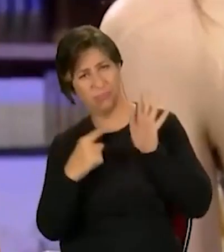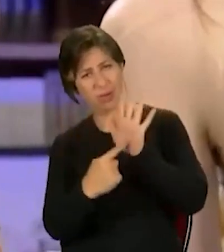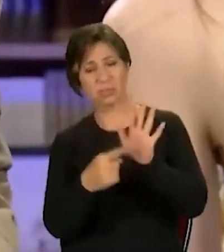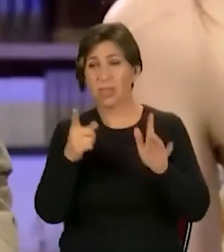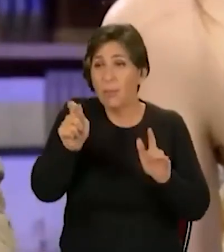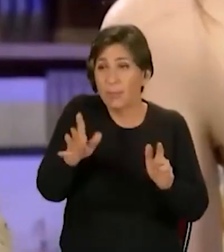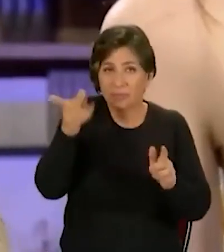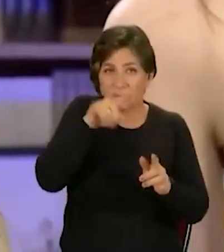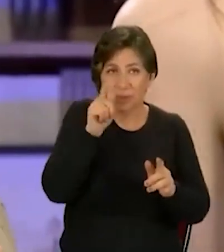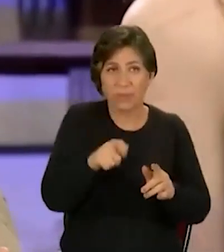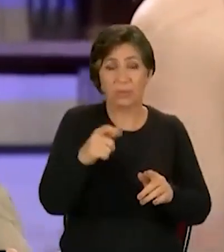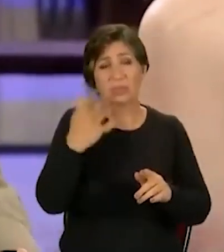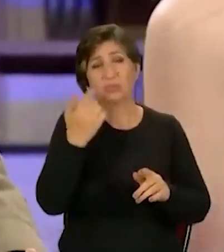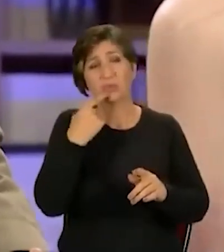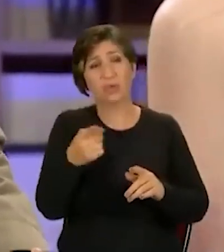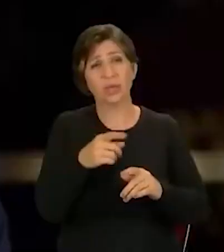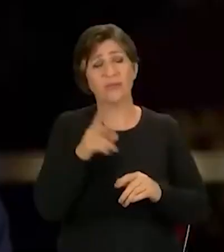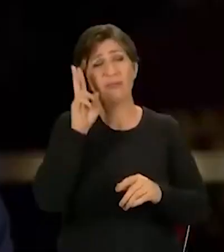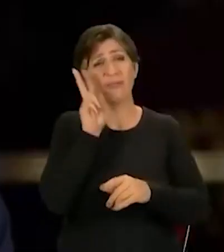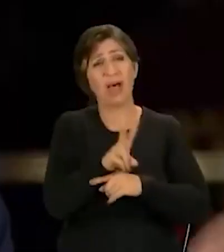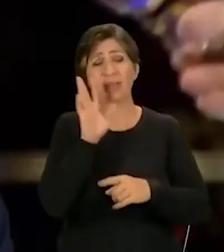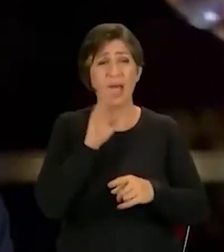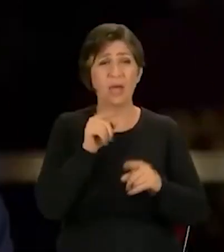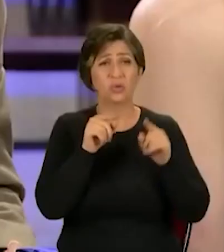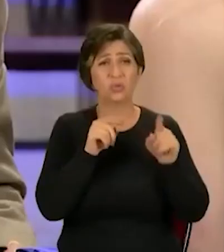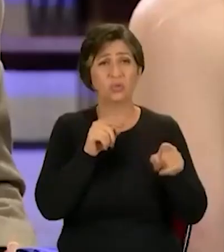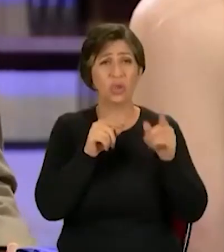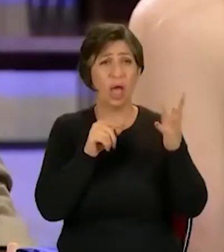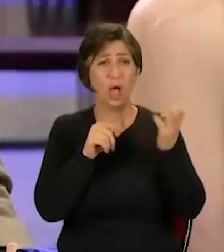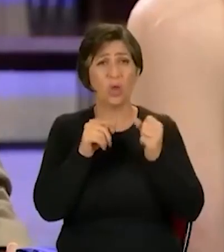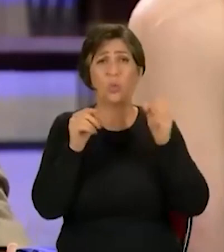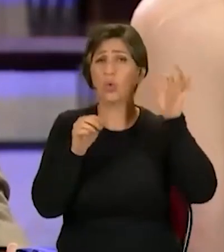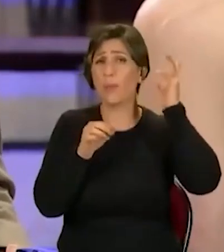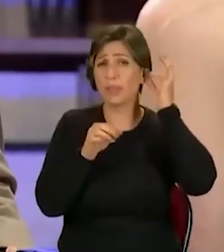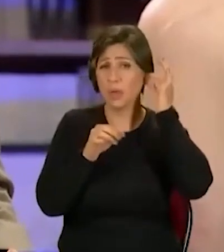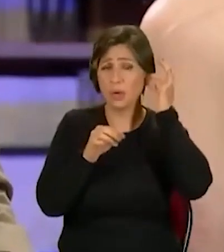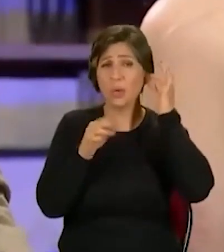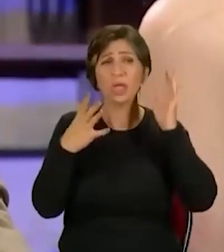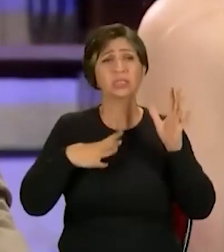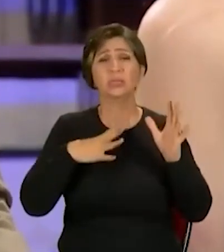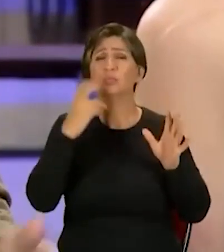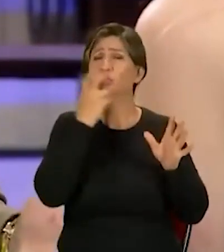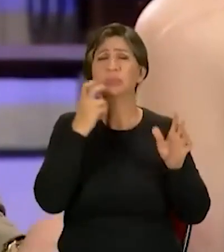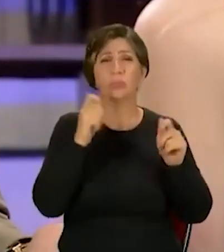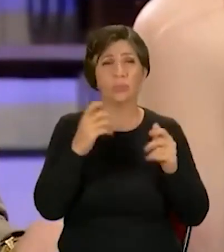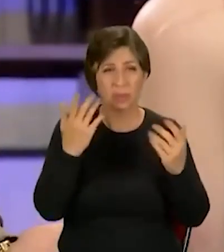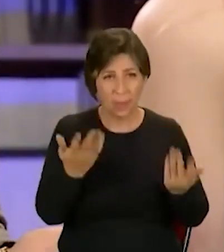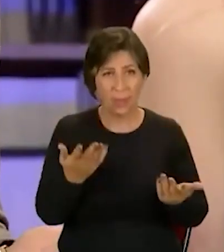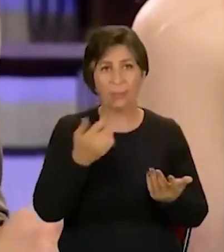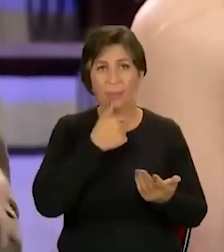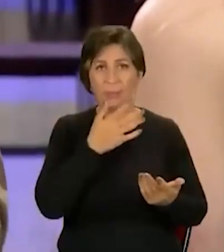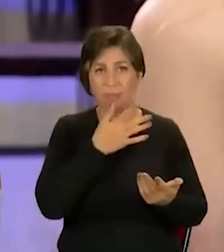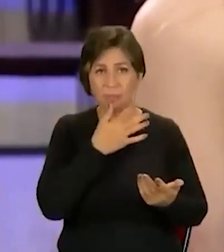sen yapmadın, başkası. Diyor ki mesela, vallahi diyor şunu alıyorum, kulağıma takıyorum, istediğim müziği dinliyorum. Ya tamam